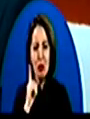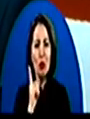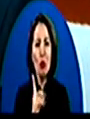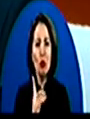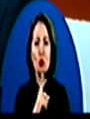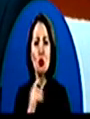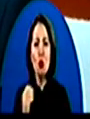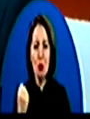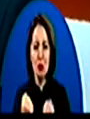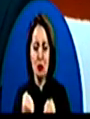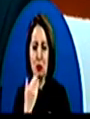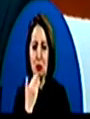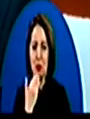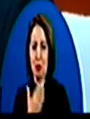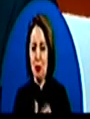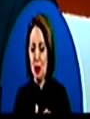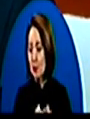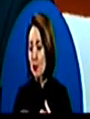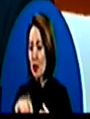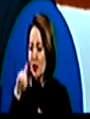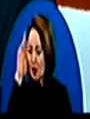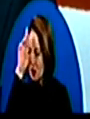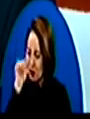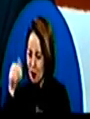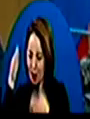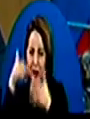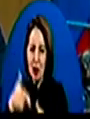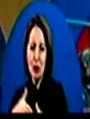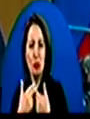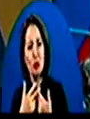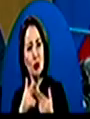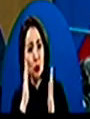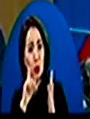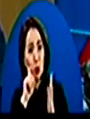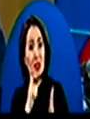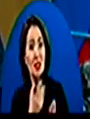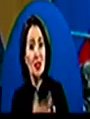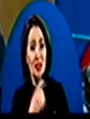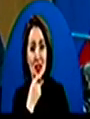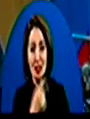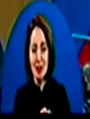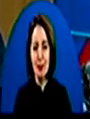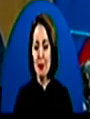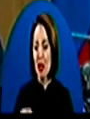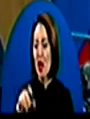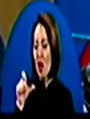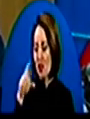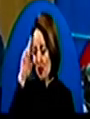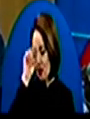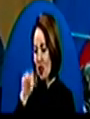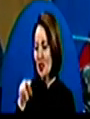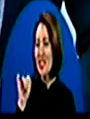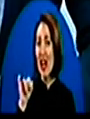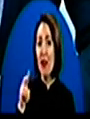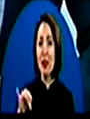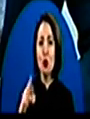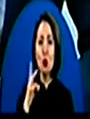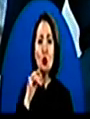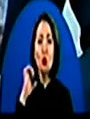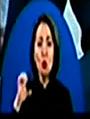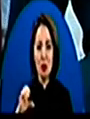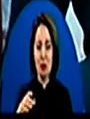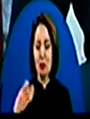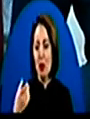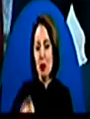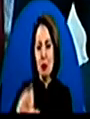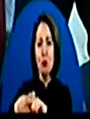байна. Тиймээс Элчин сайд таныг энэ асуудлыг анхааралтай авахыг хүсье гээ. Элчин сайд Чан Уйн руу нүүрсний тээвэрлэлтийг нэмэгдүүлэхээ